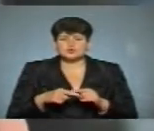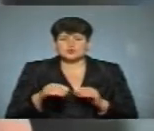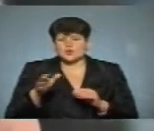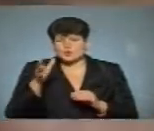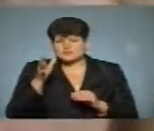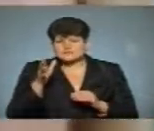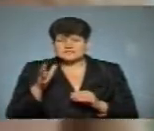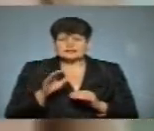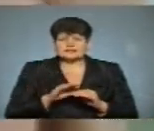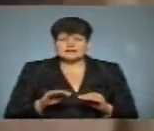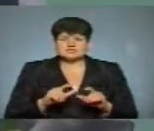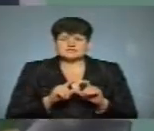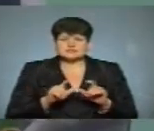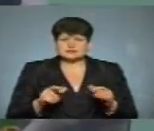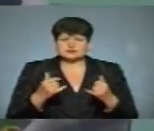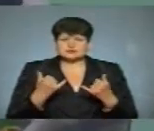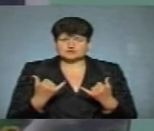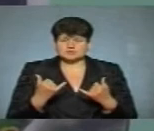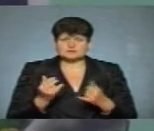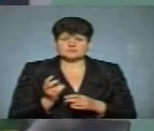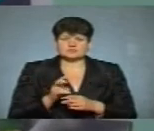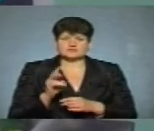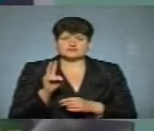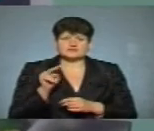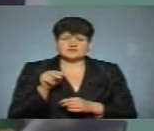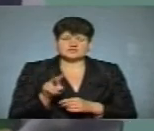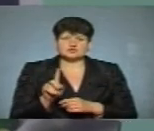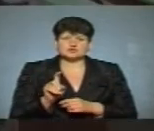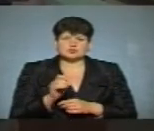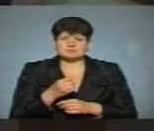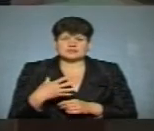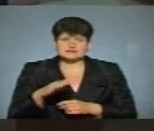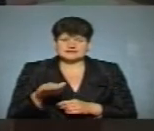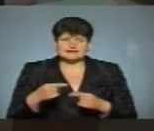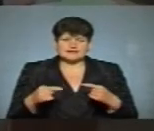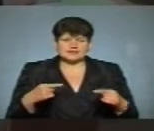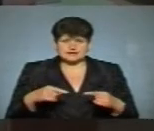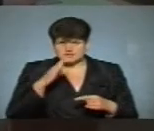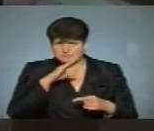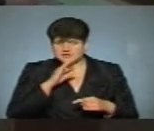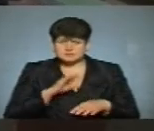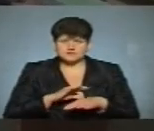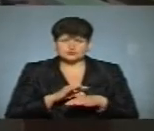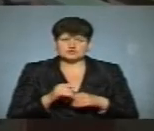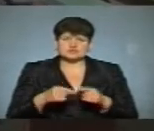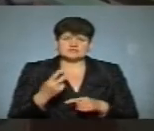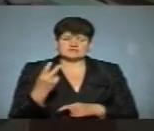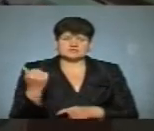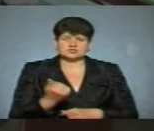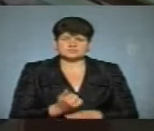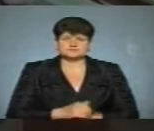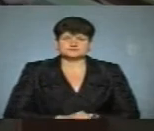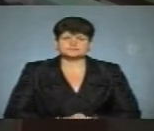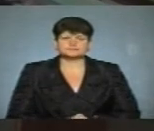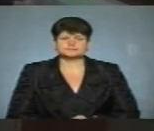дитячі садки Тернополя сьогодні відвідали 2115 дітей. Решту батьки приведуть за 2 тижні. Марія Котенко, Андрій